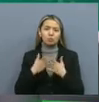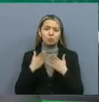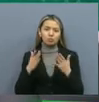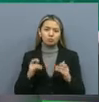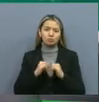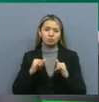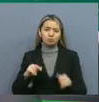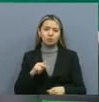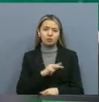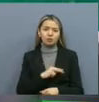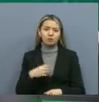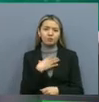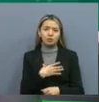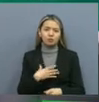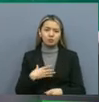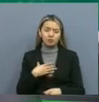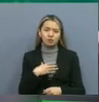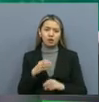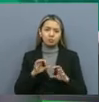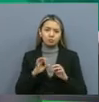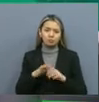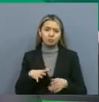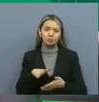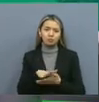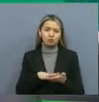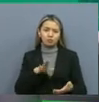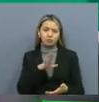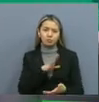жұмыстардың маңызды құрамдас бөлігі екендігін атап өткен.